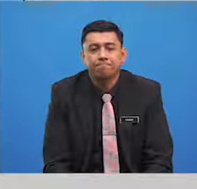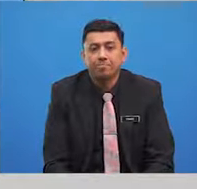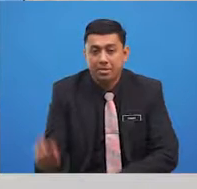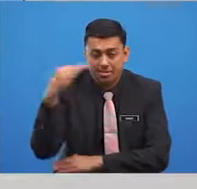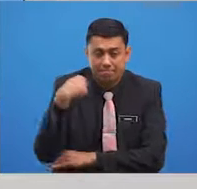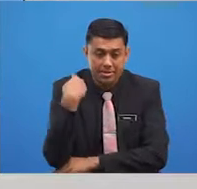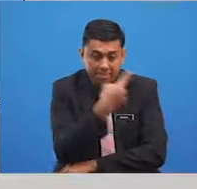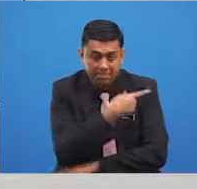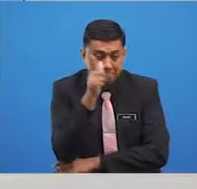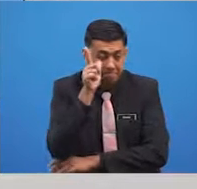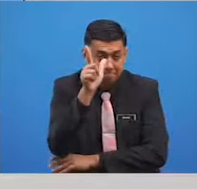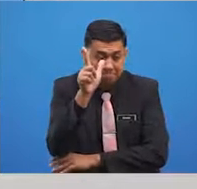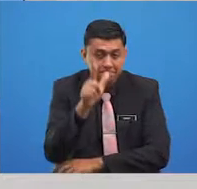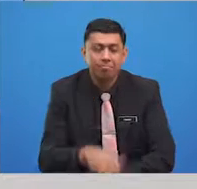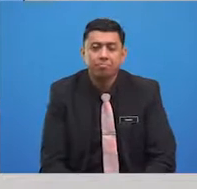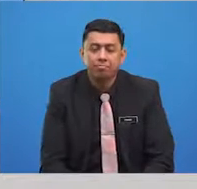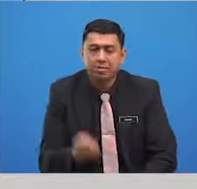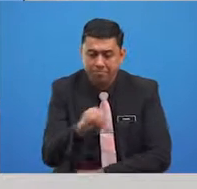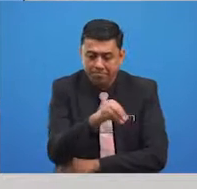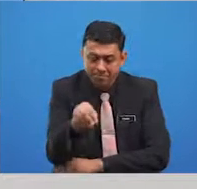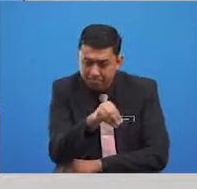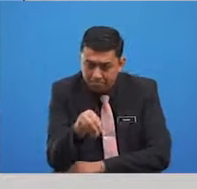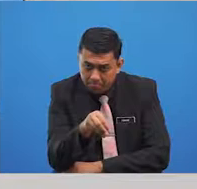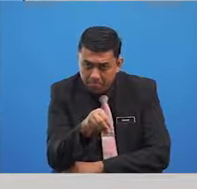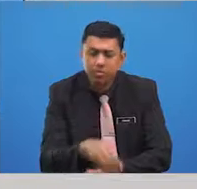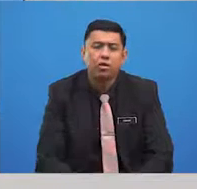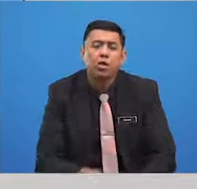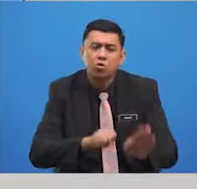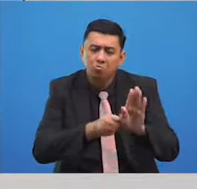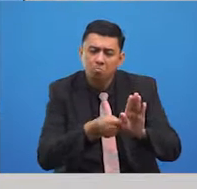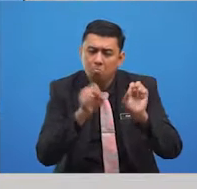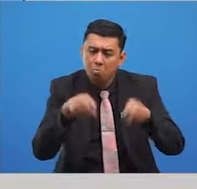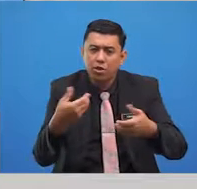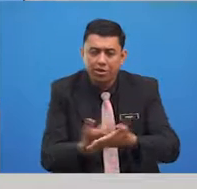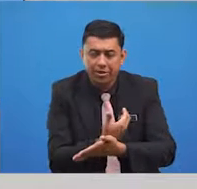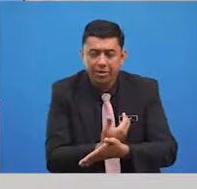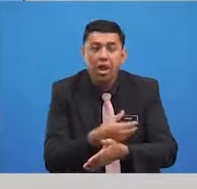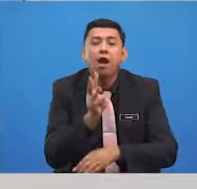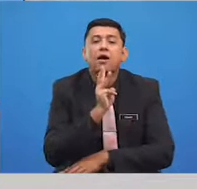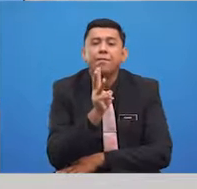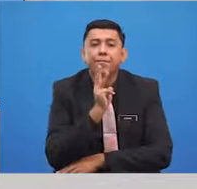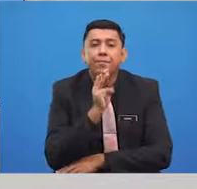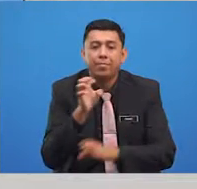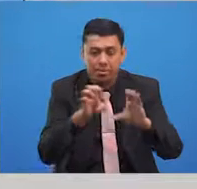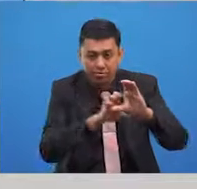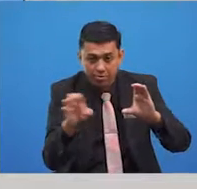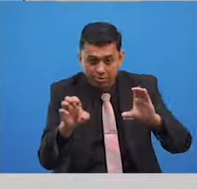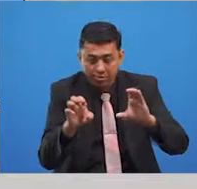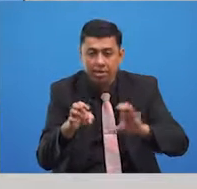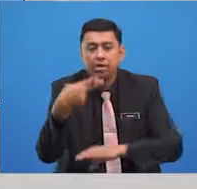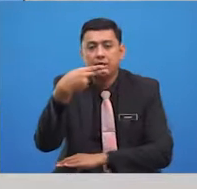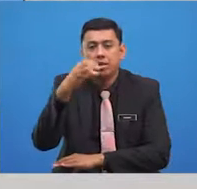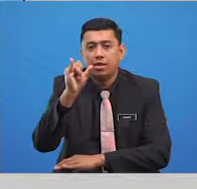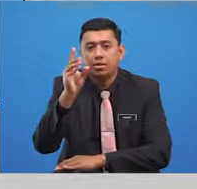Mari kita lihat, murid-murid, taburan sumber semula jadi boleh baharu iaitu air empangan